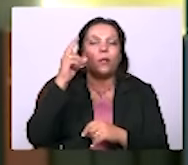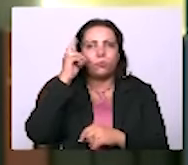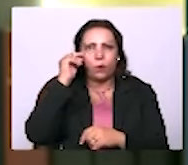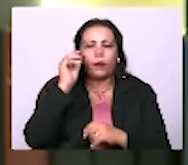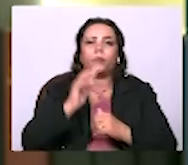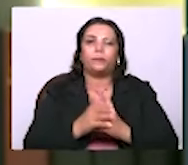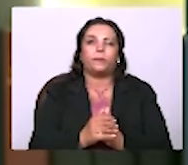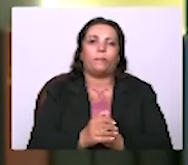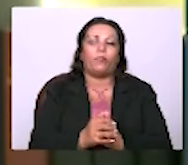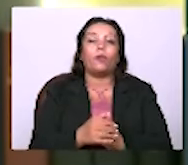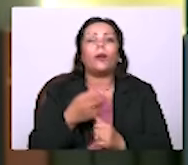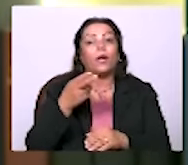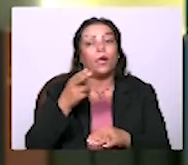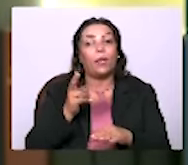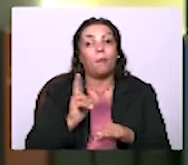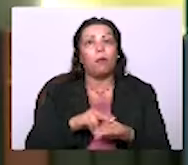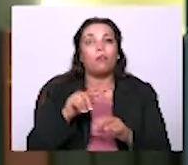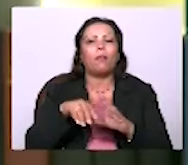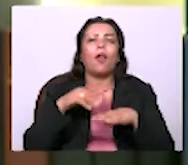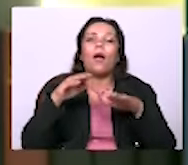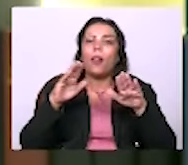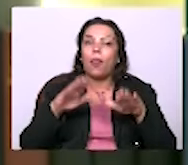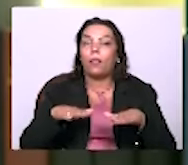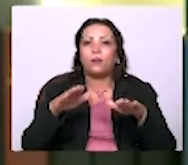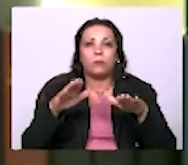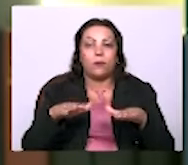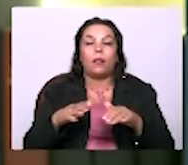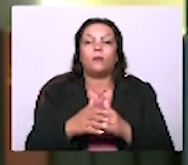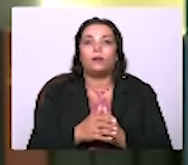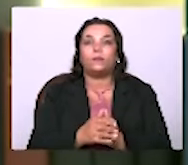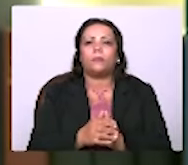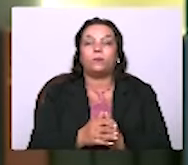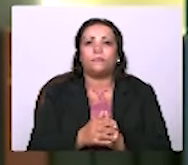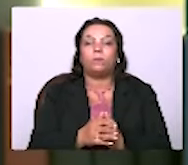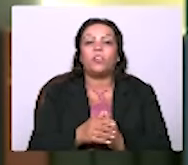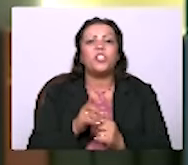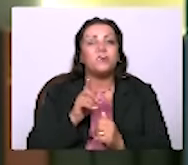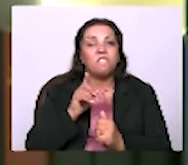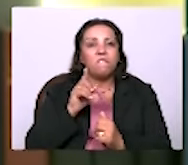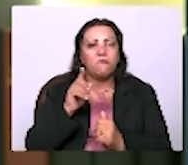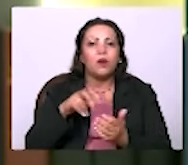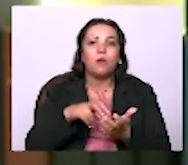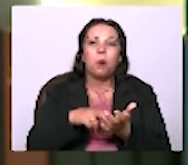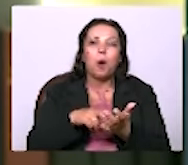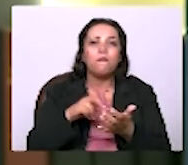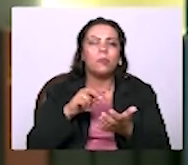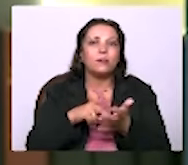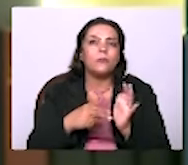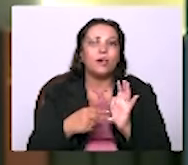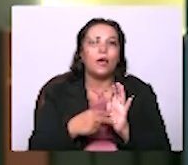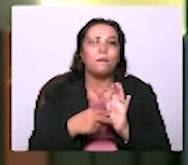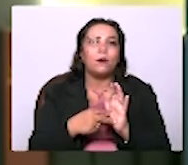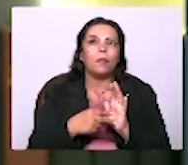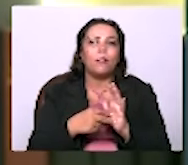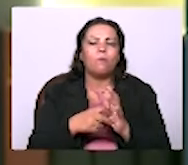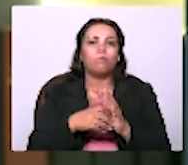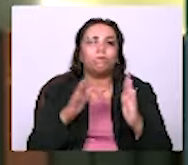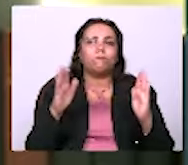الاسرائيلي طبعا لا تزال ا هناك مخاوف من اندلاع مواجهه